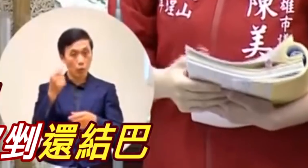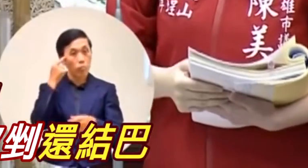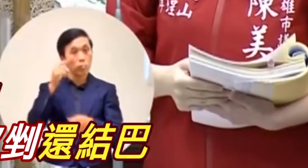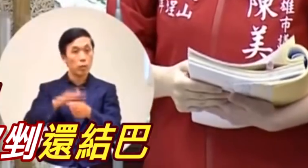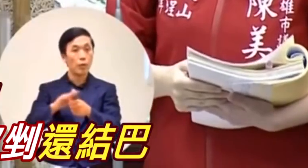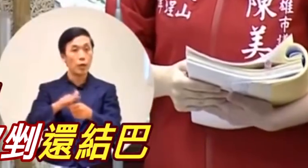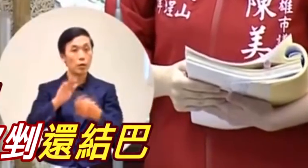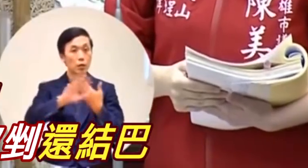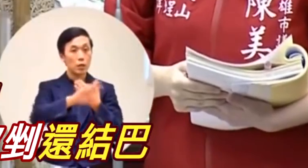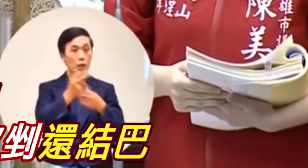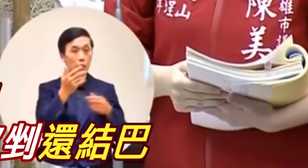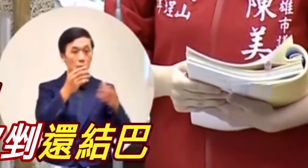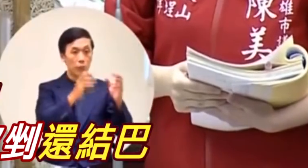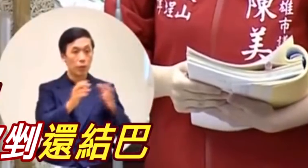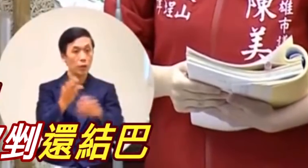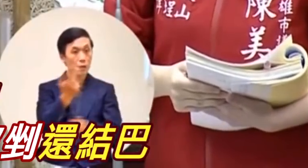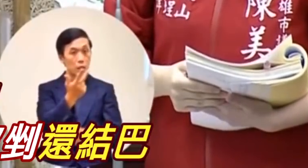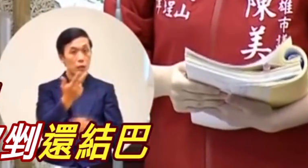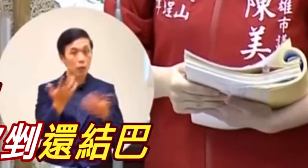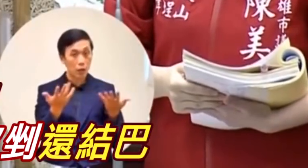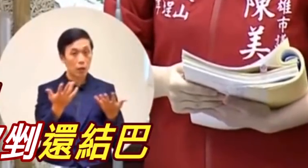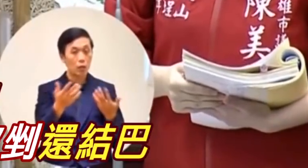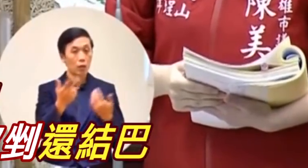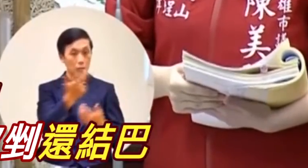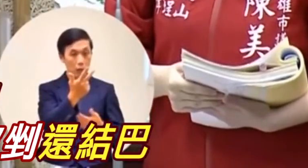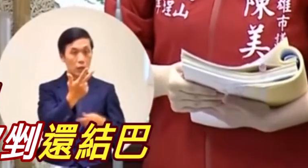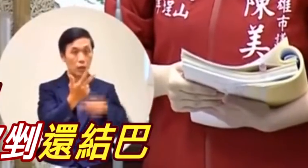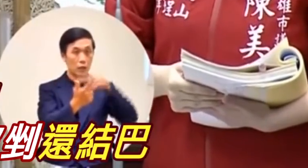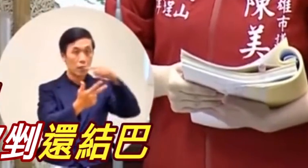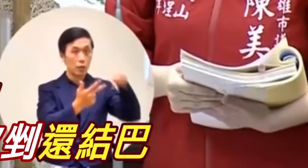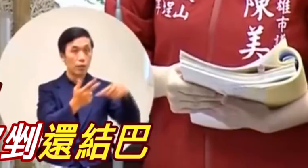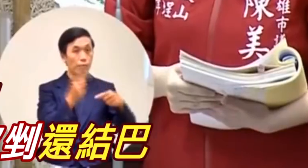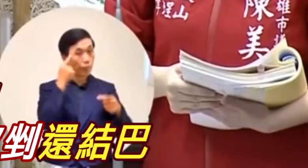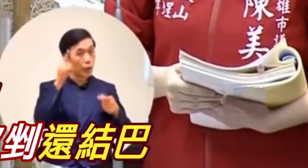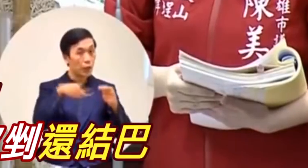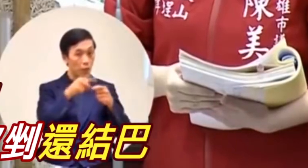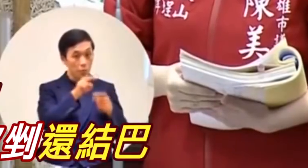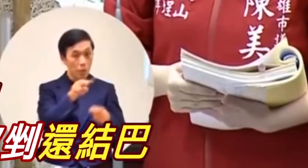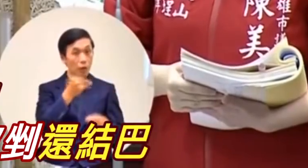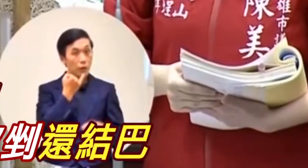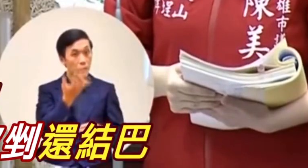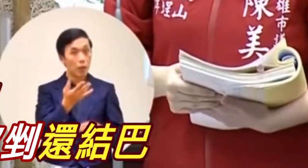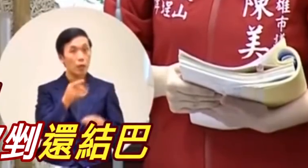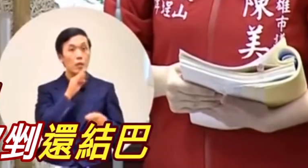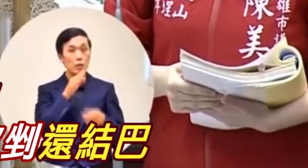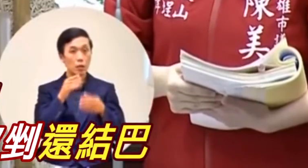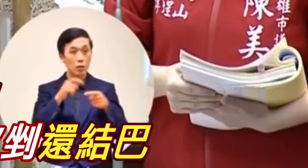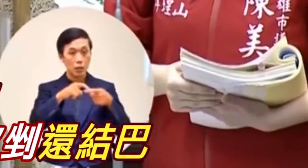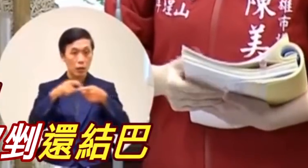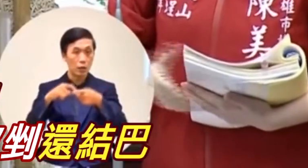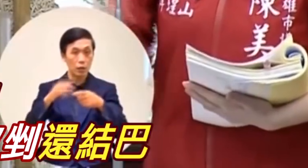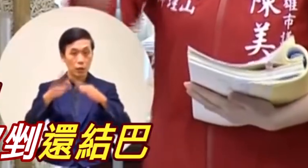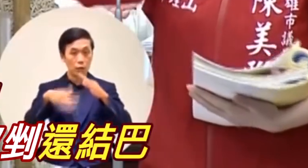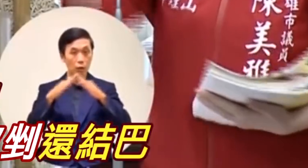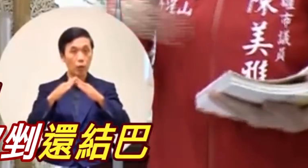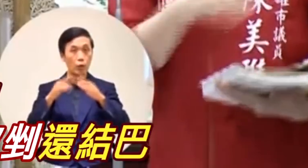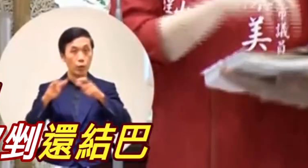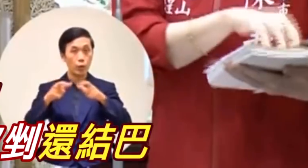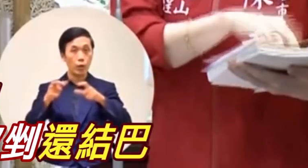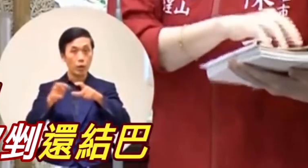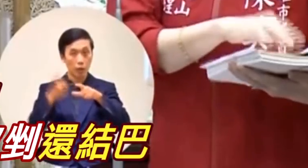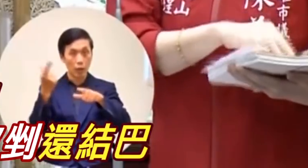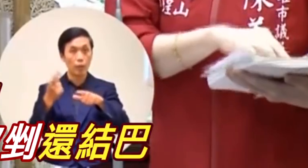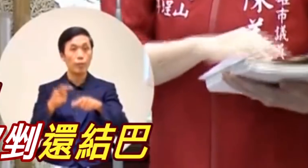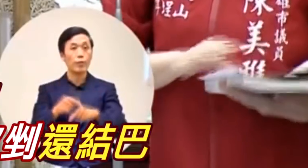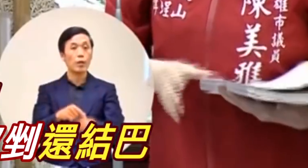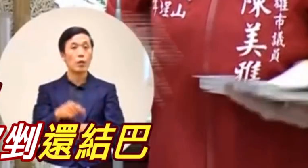7座呢？ 7座有一些是跟校园， 明年会不会看到？ 是衔接校园开放的。 明年会不会？我现在是问你，你